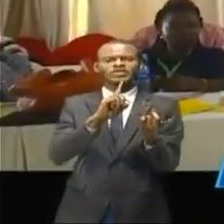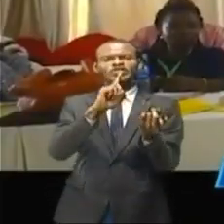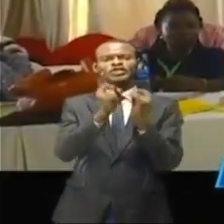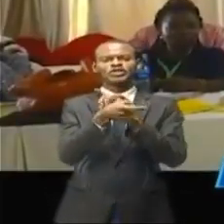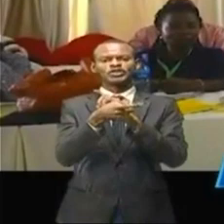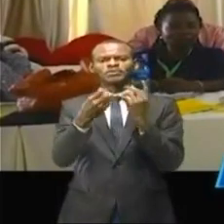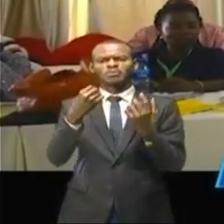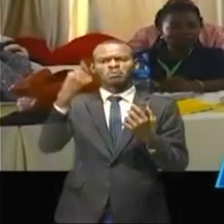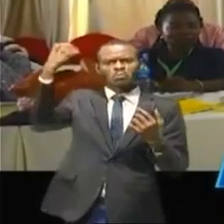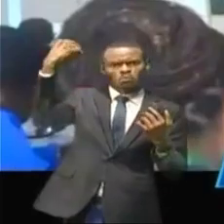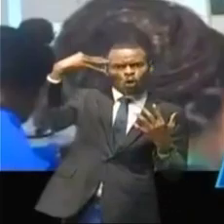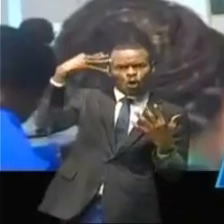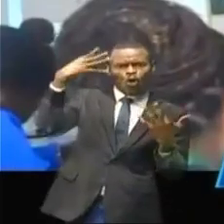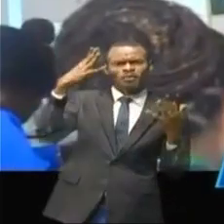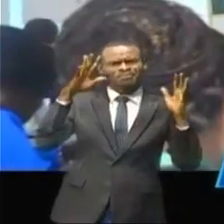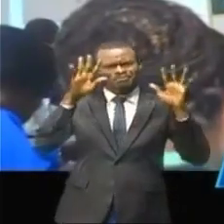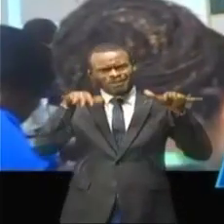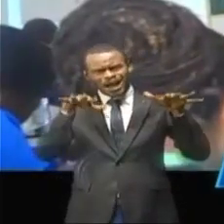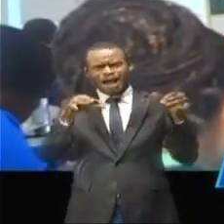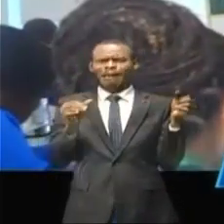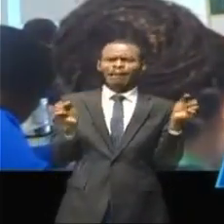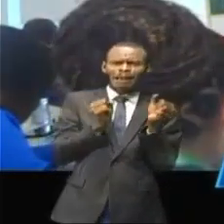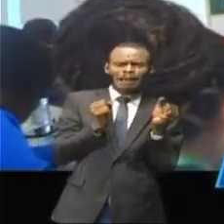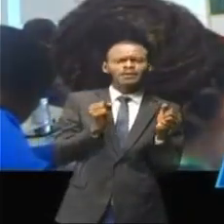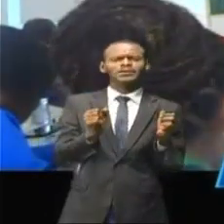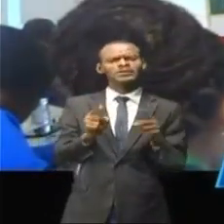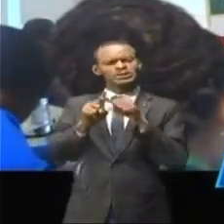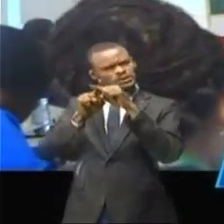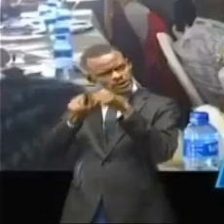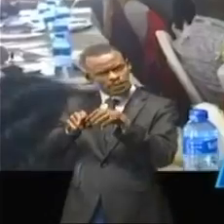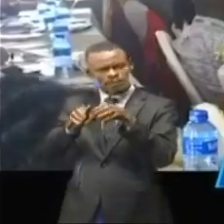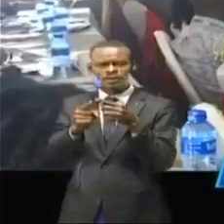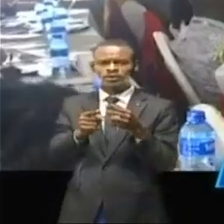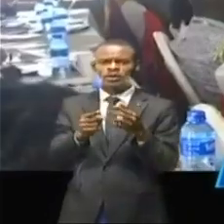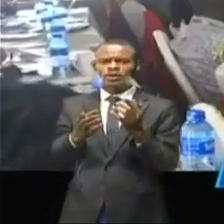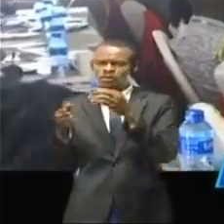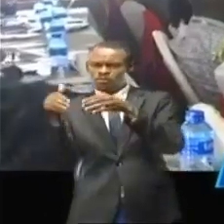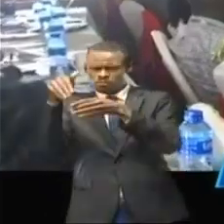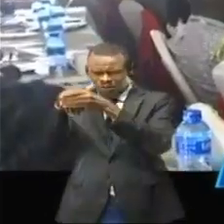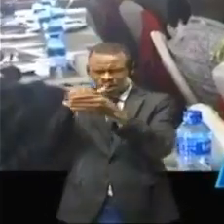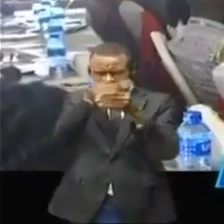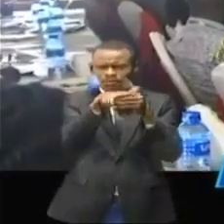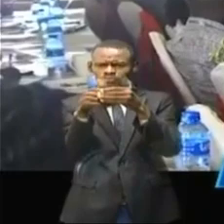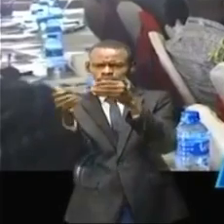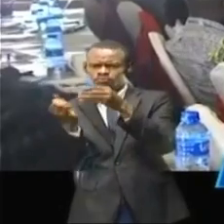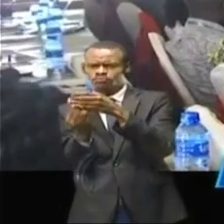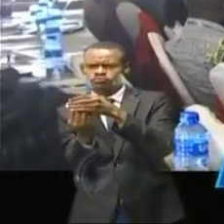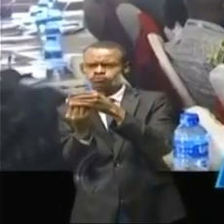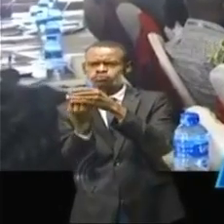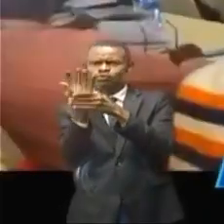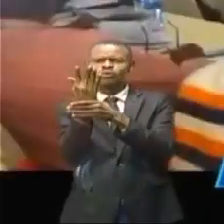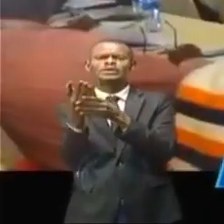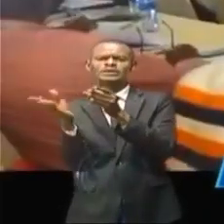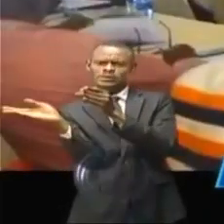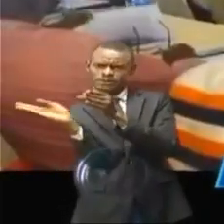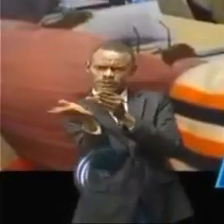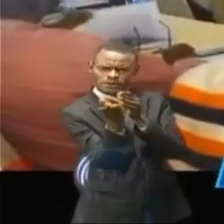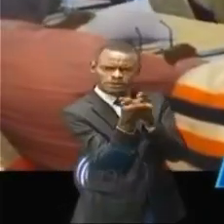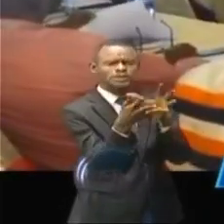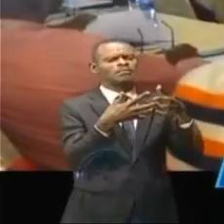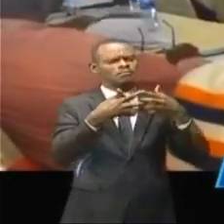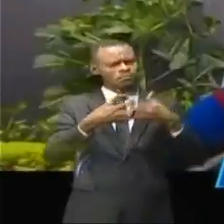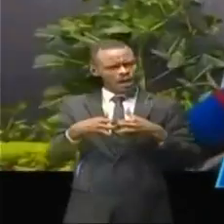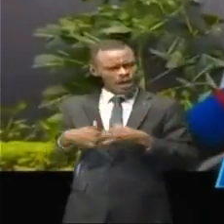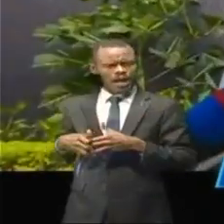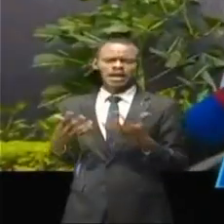les producteurs afin de former un cluster à qui pourra compétir sur le marché, à en croire l'ingénieur Sami Bachiga, le chef de bureau de